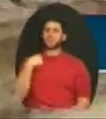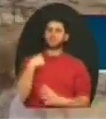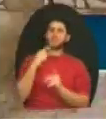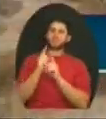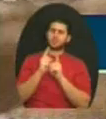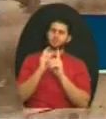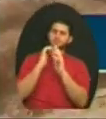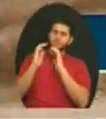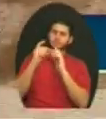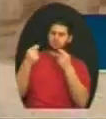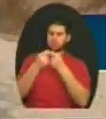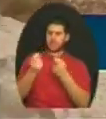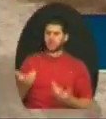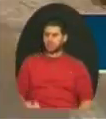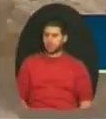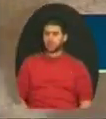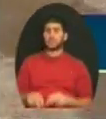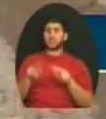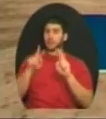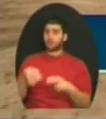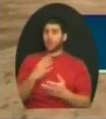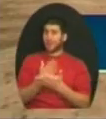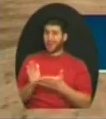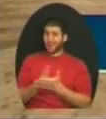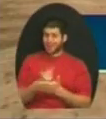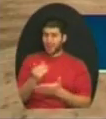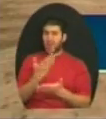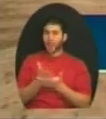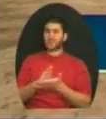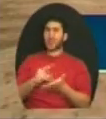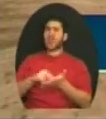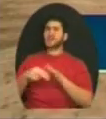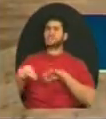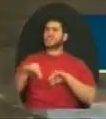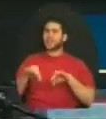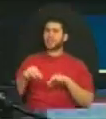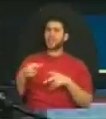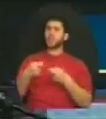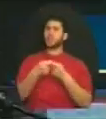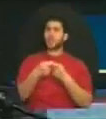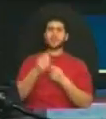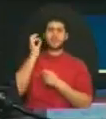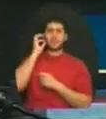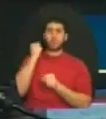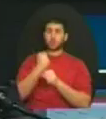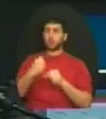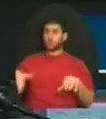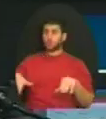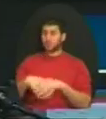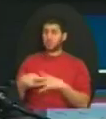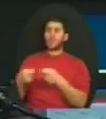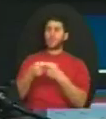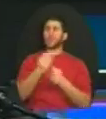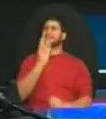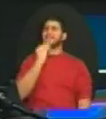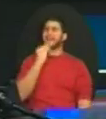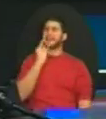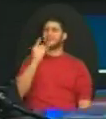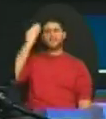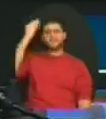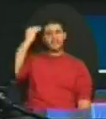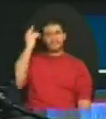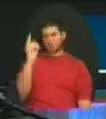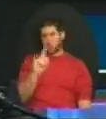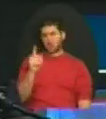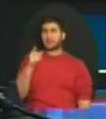מתקשרות איתן. עכשיו, יש החלטה שהיא החלטה אסטרטגית. תנועת נשים עושות שלום היא תנועה ישראלית. היא לא תנועה